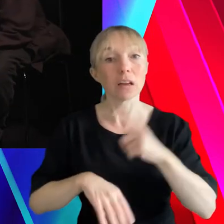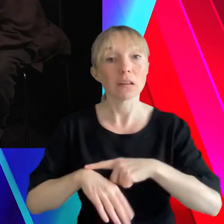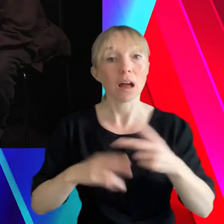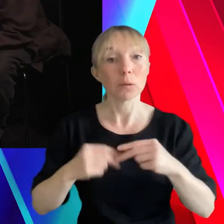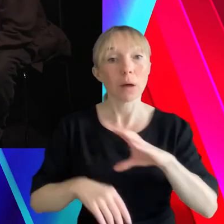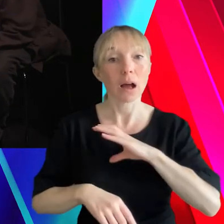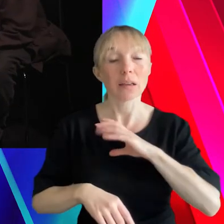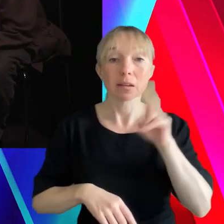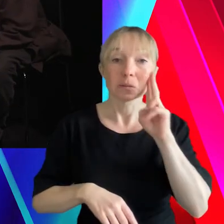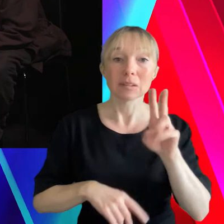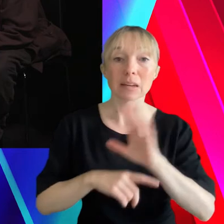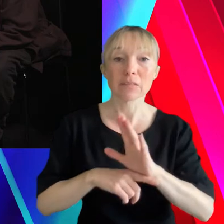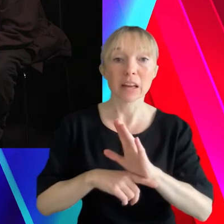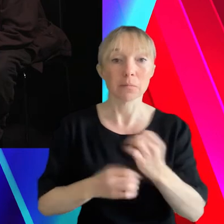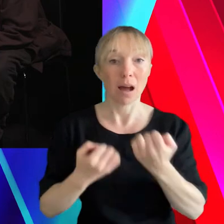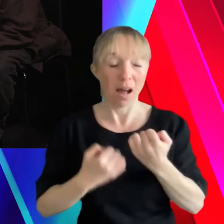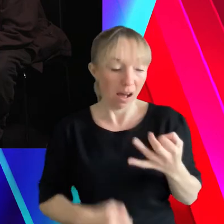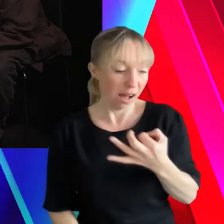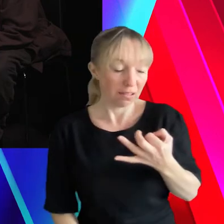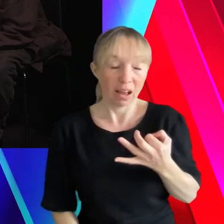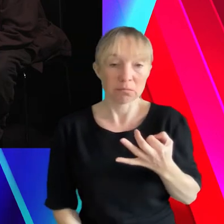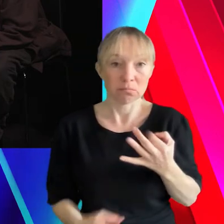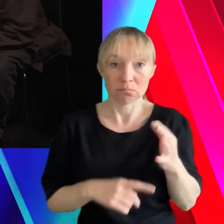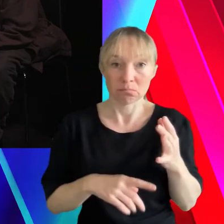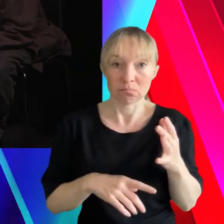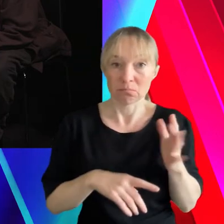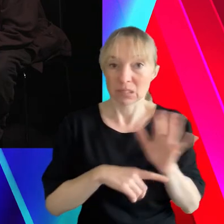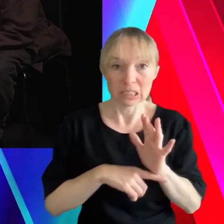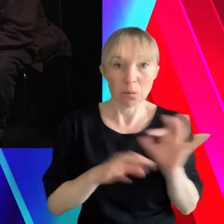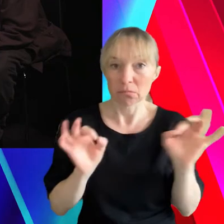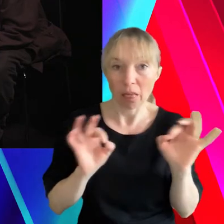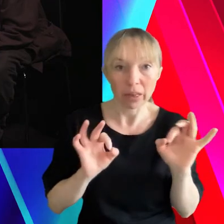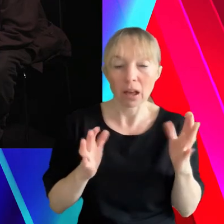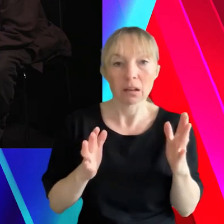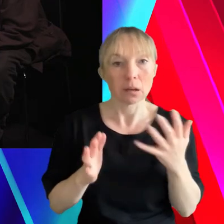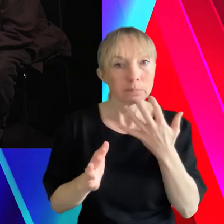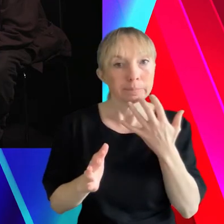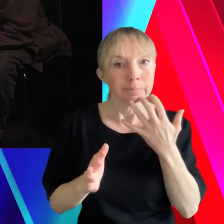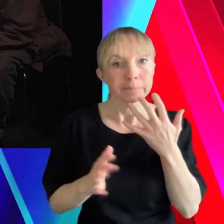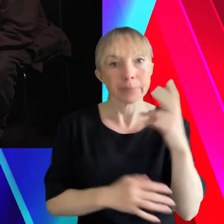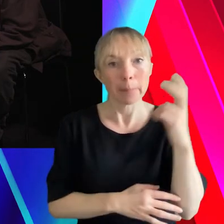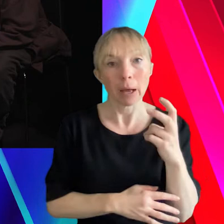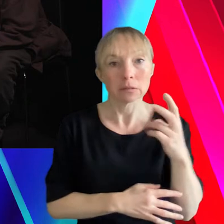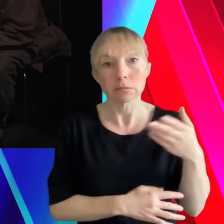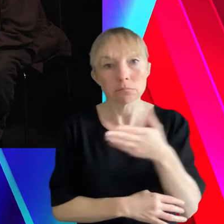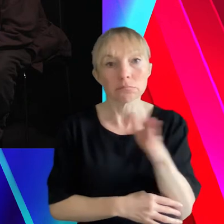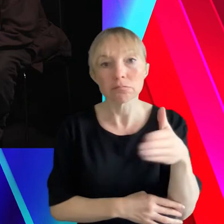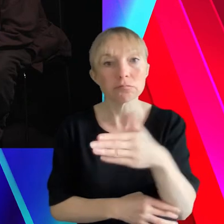a film. In our small town, there was no theater, so we had to take a bus and to go to another